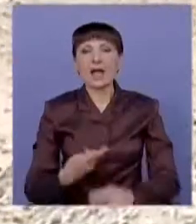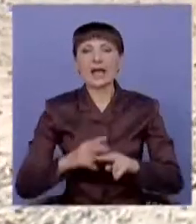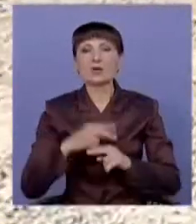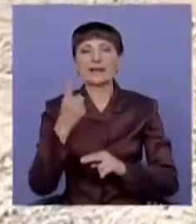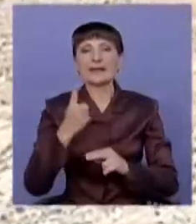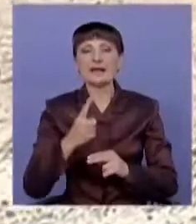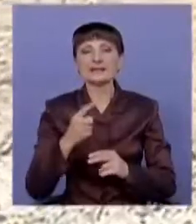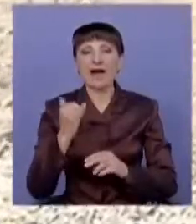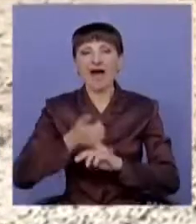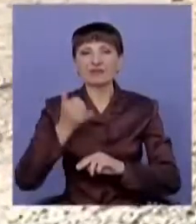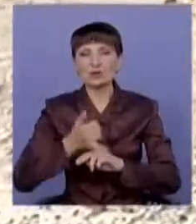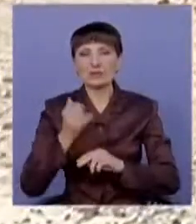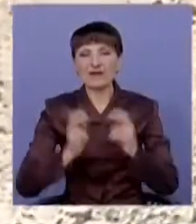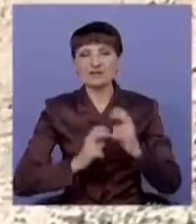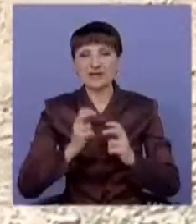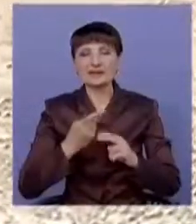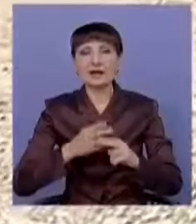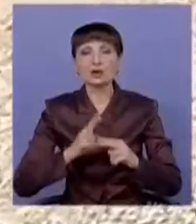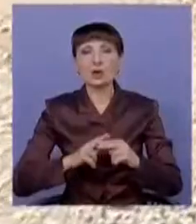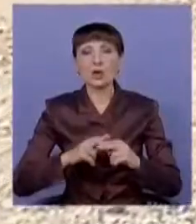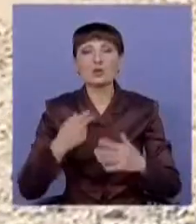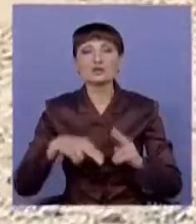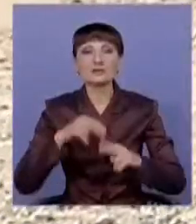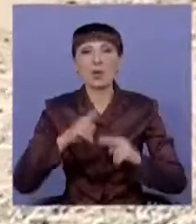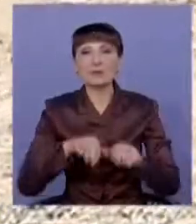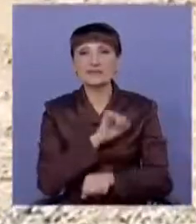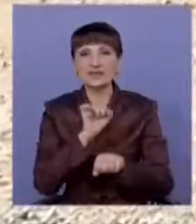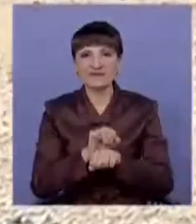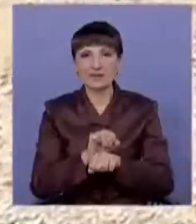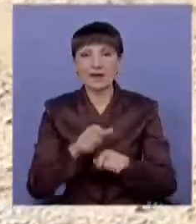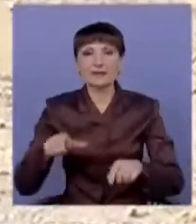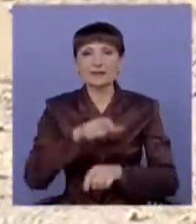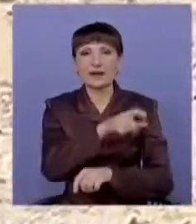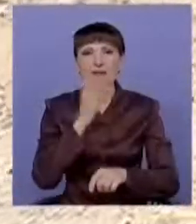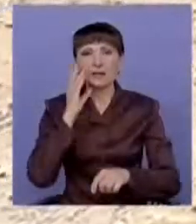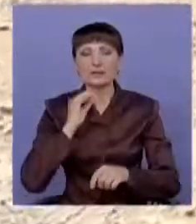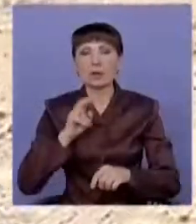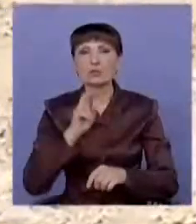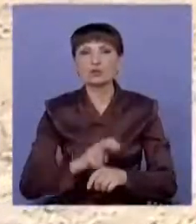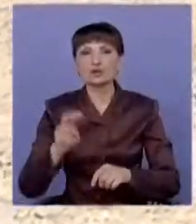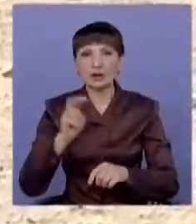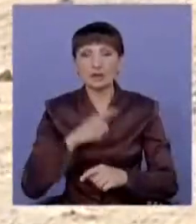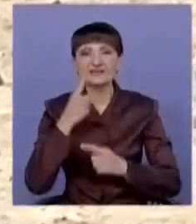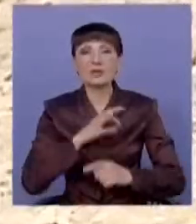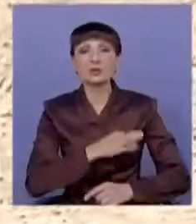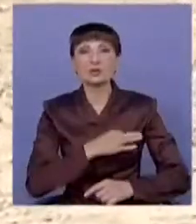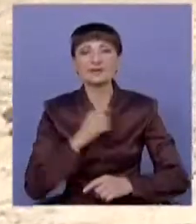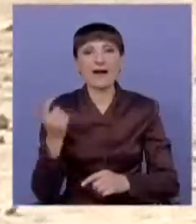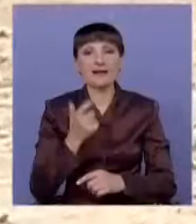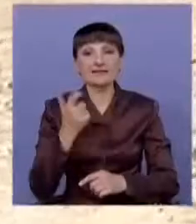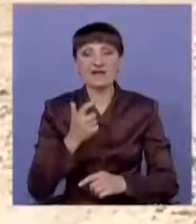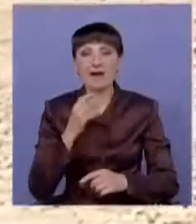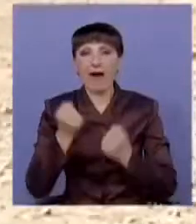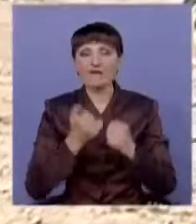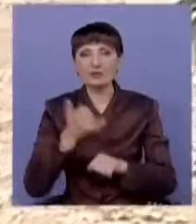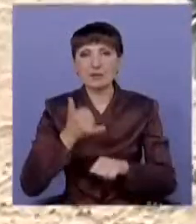тех автозаправочных станций, из-за которой подрядчики приостановили работу на трассе Алматы-Бишкек. По словам юристов, хозяева автозаправок